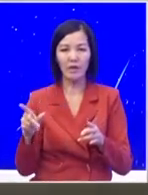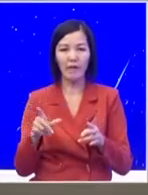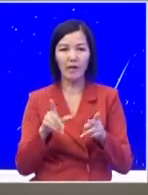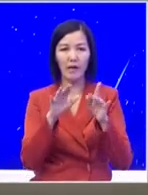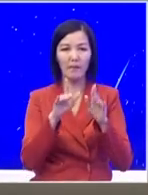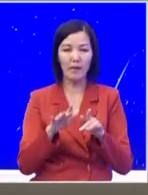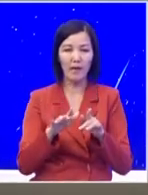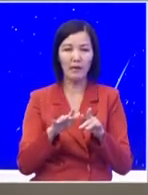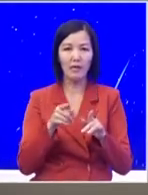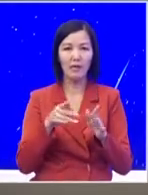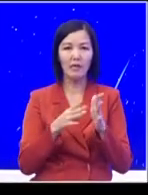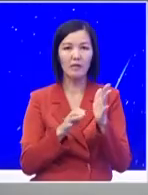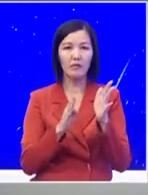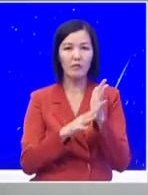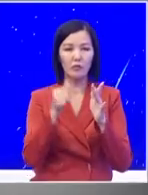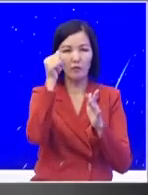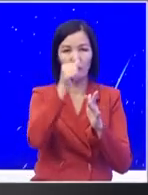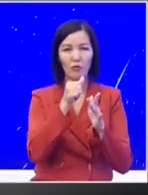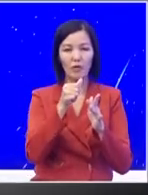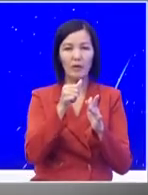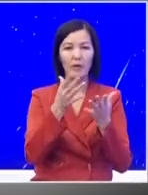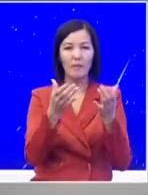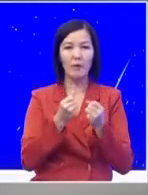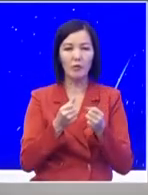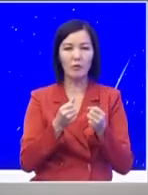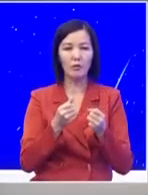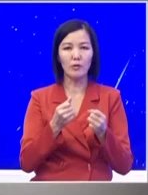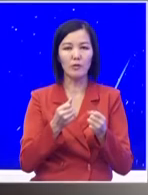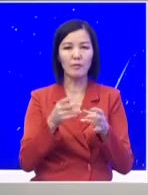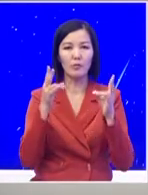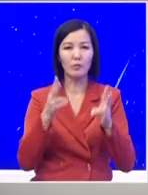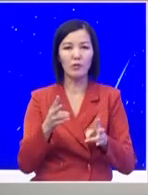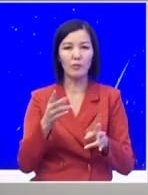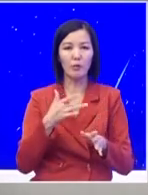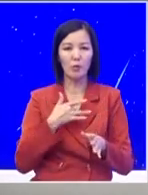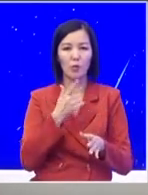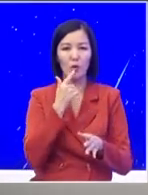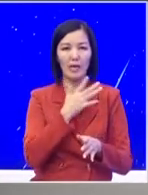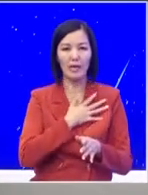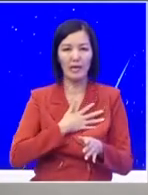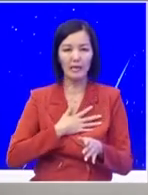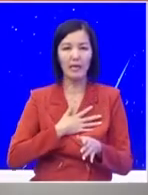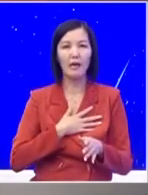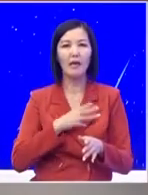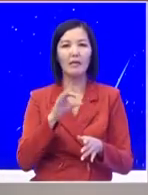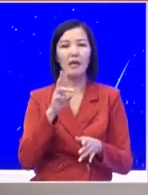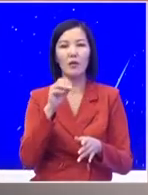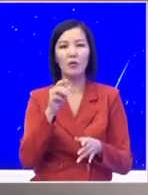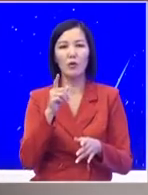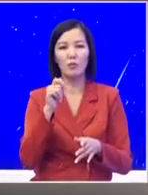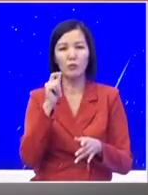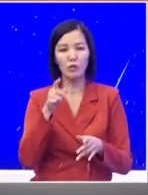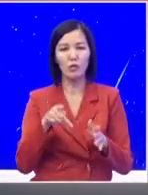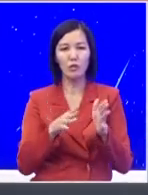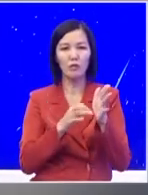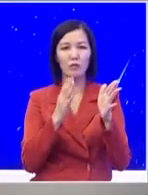оператор заправки 1990 года рождения, получивший ушиб грудной клетки, и водитель «Тойоты» – мужчина